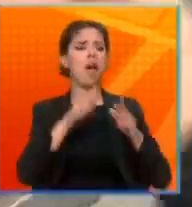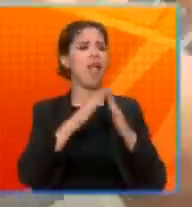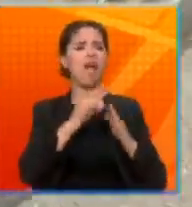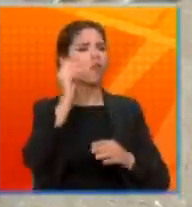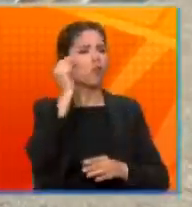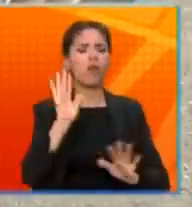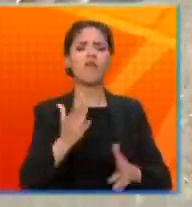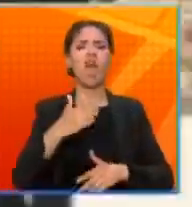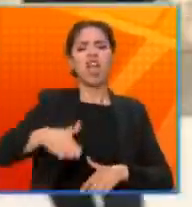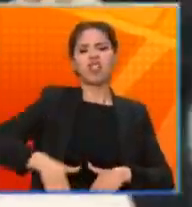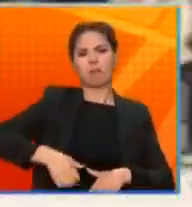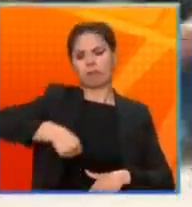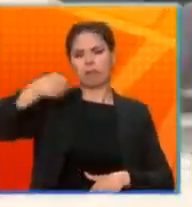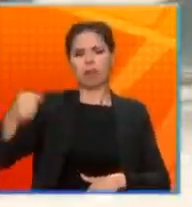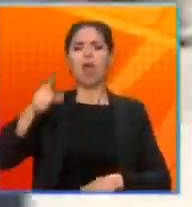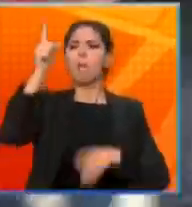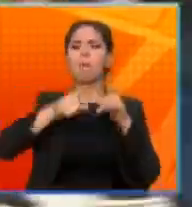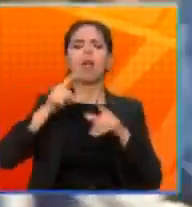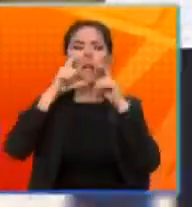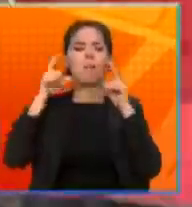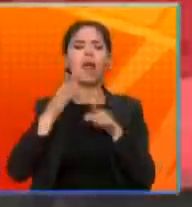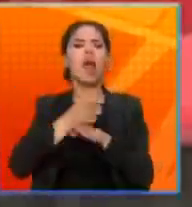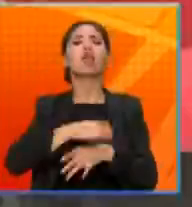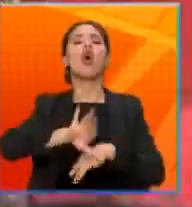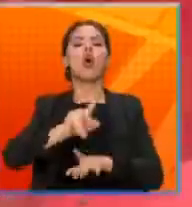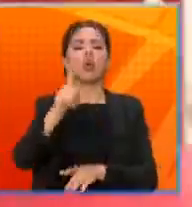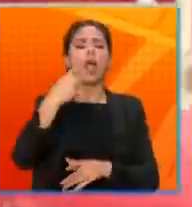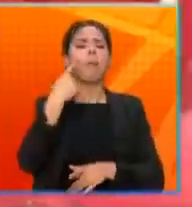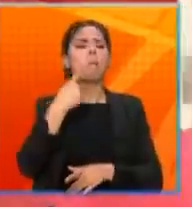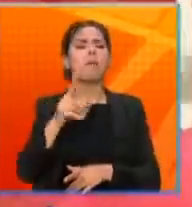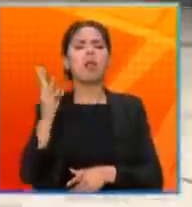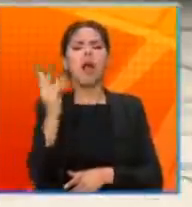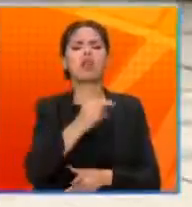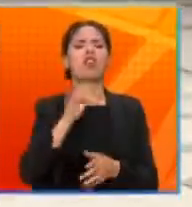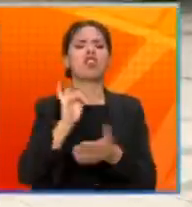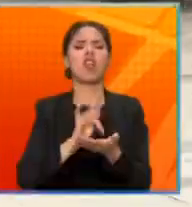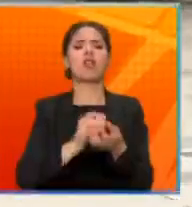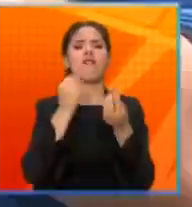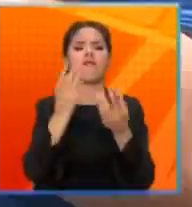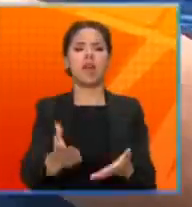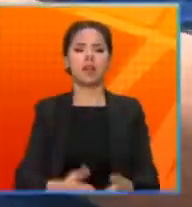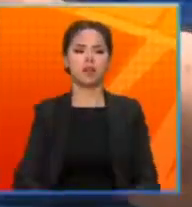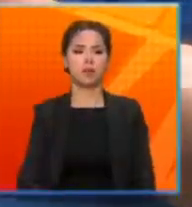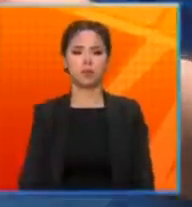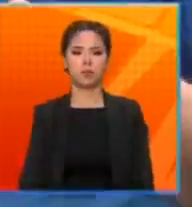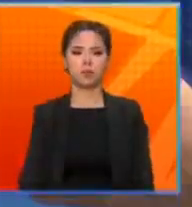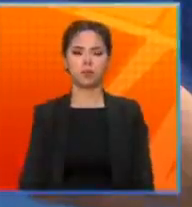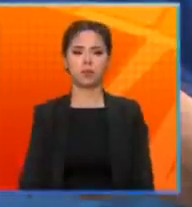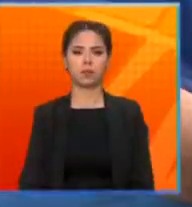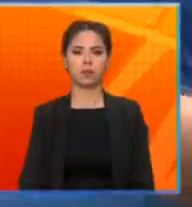unuttuk cebinden çıkardığı kimiyse düzgün takmadığı için binlerce liralık ceza ile karşı karşıya kaldı